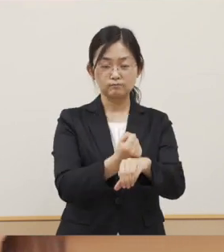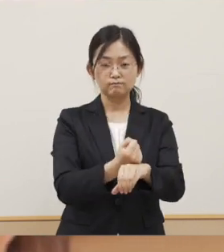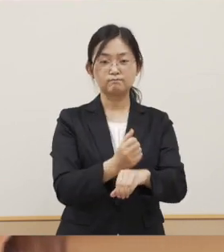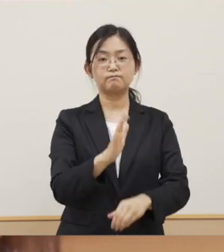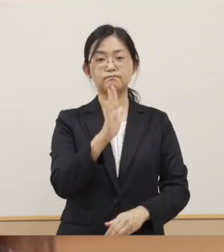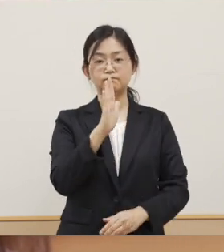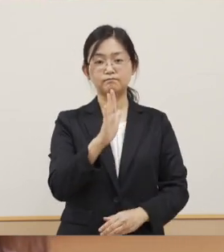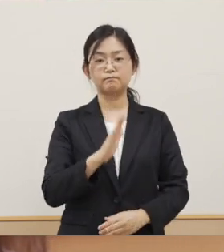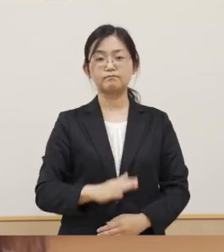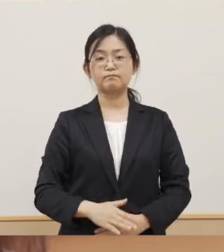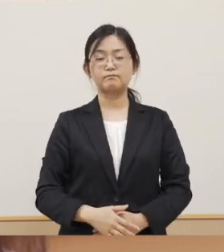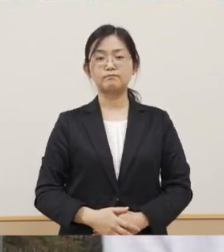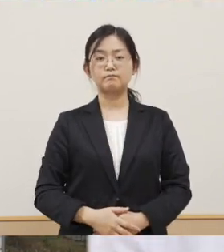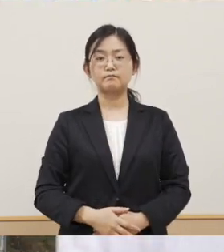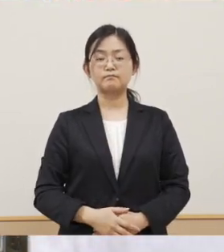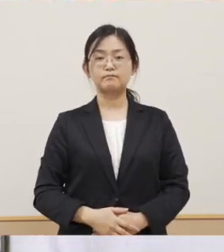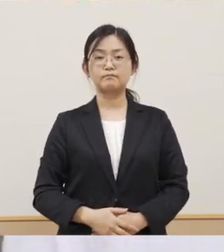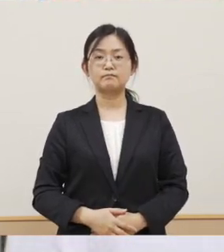う。